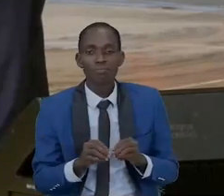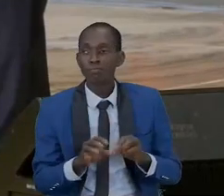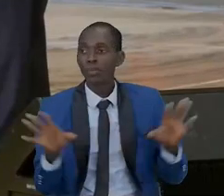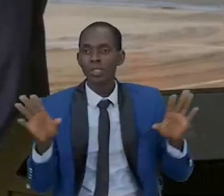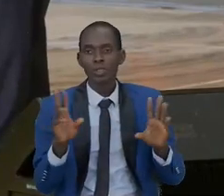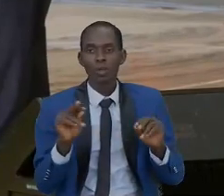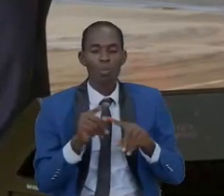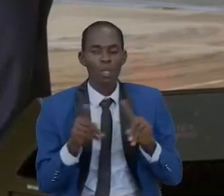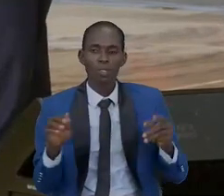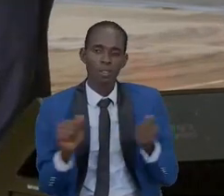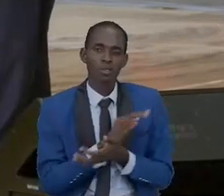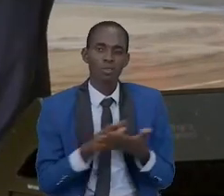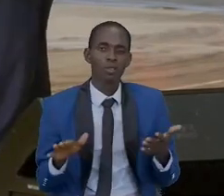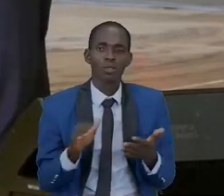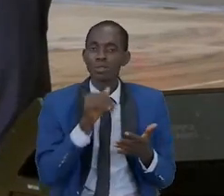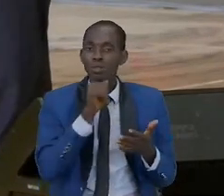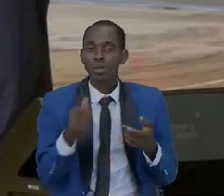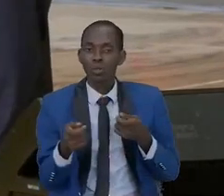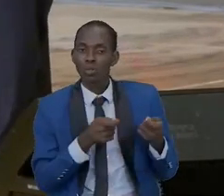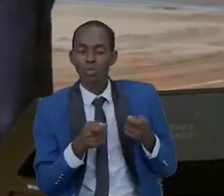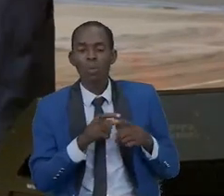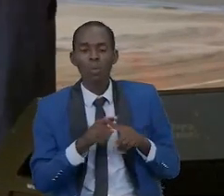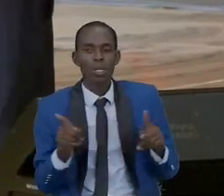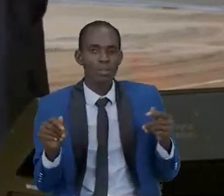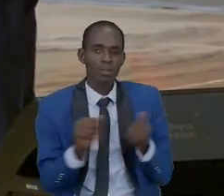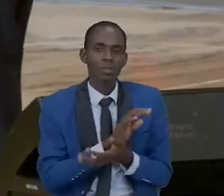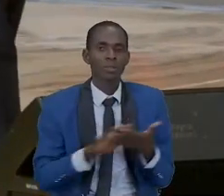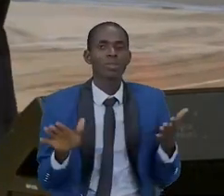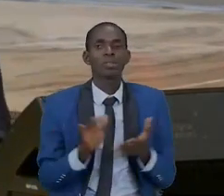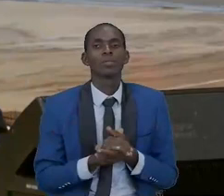détruire ce n'est pas que c'est contrôler mais détruire